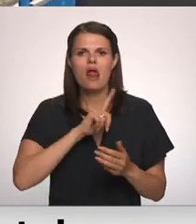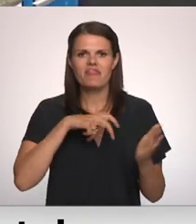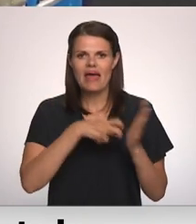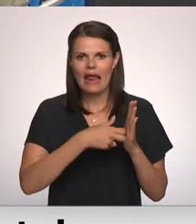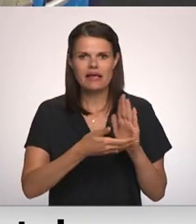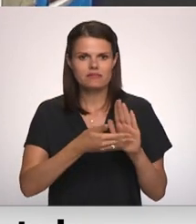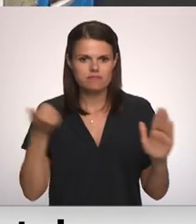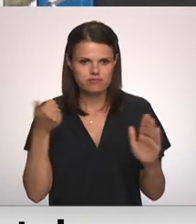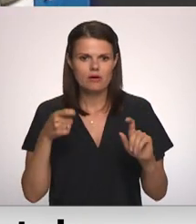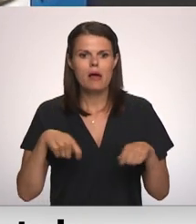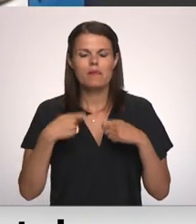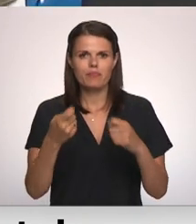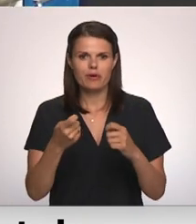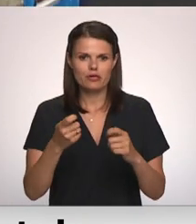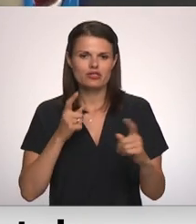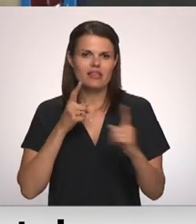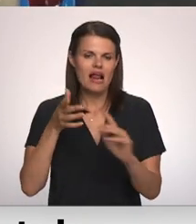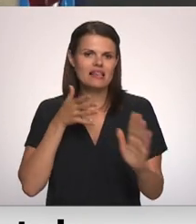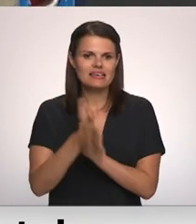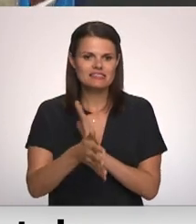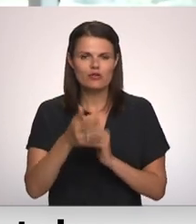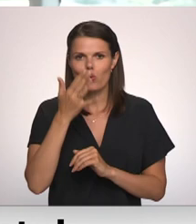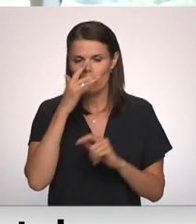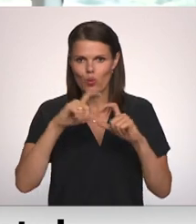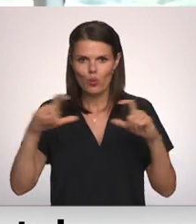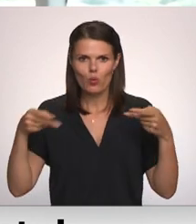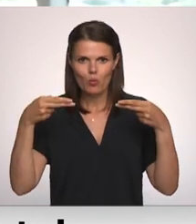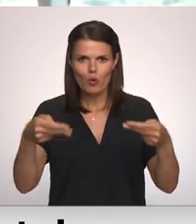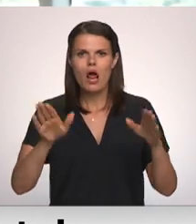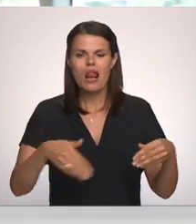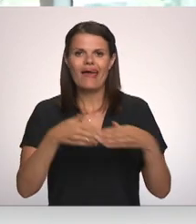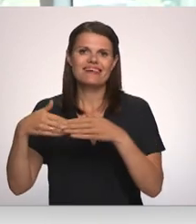piešķirt tranzīta numuri izvešanai no Eiropas Savienības. Šeit ir arī